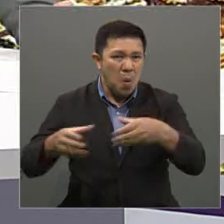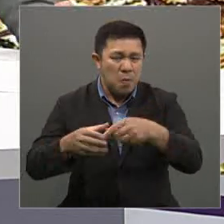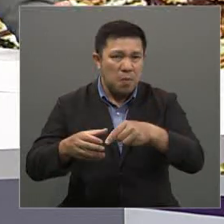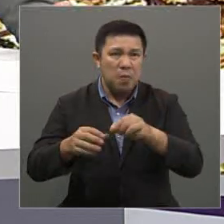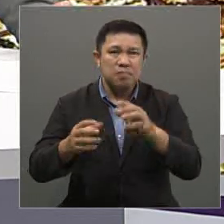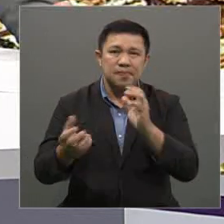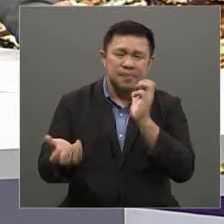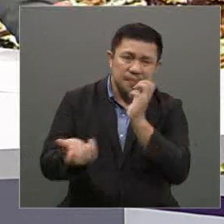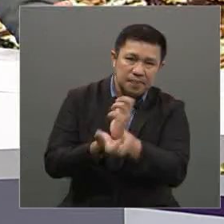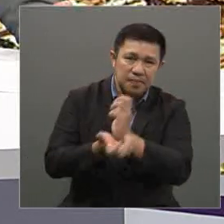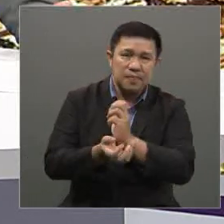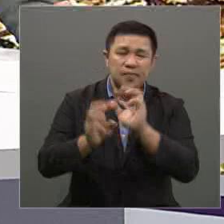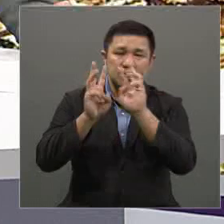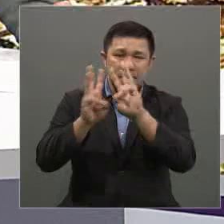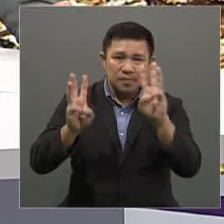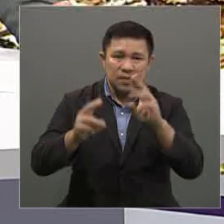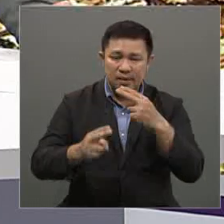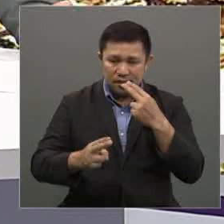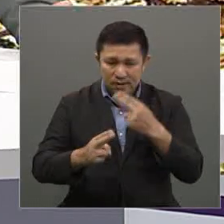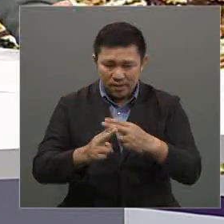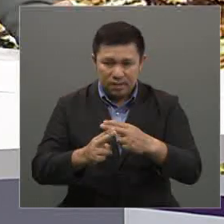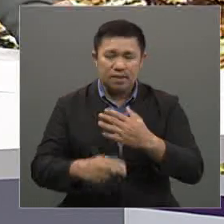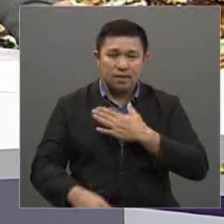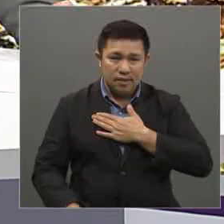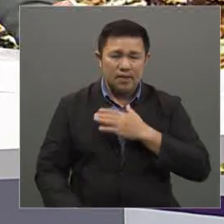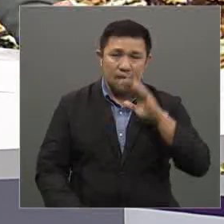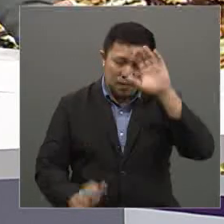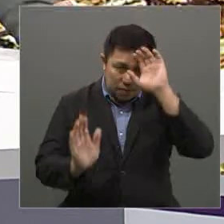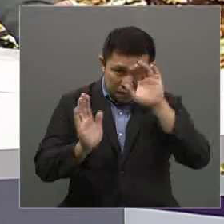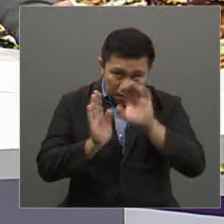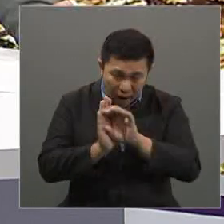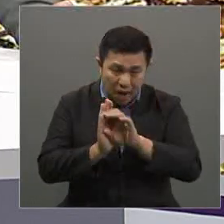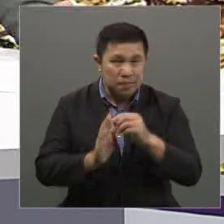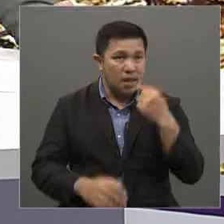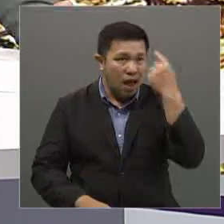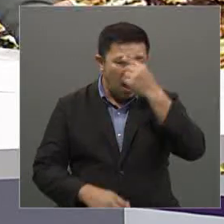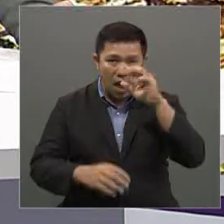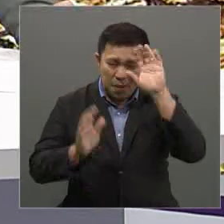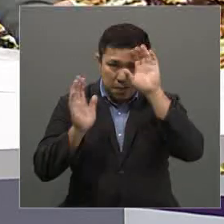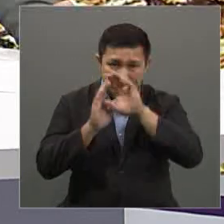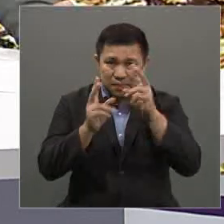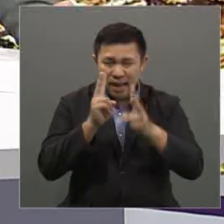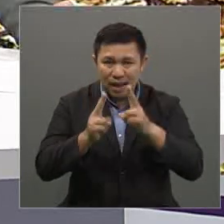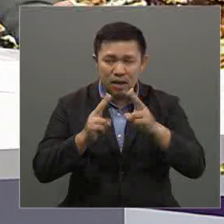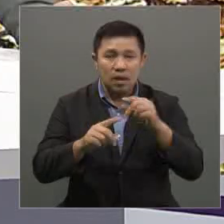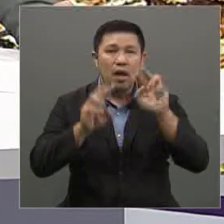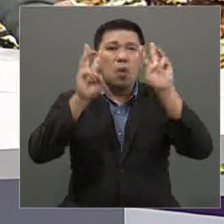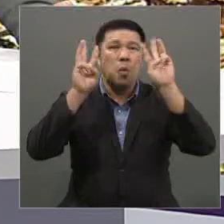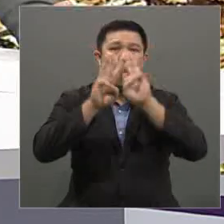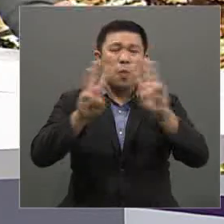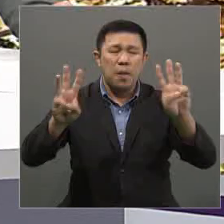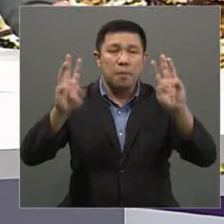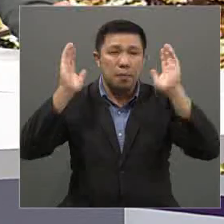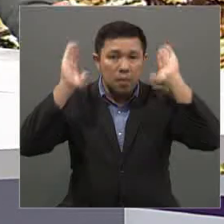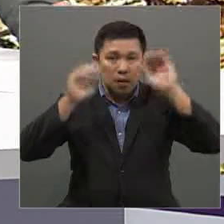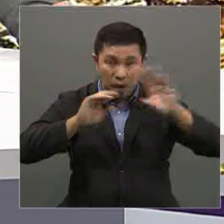นไลน์ต่าง ๆครับ เอาชื่อเราเอารูปเราเอาหน้าเราไปตัดต่อเพื่อโปรโมทเว็บพนันออนไลน์ เราส